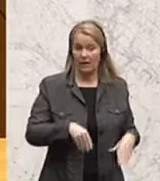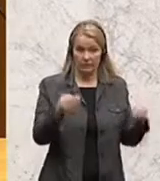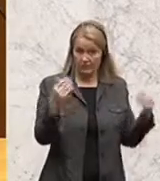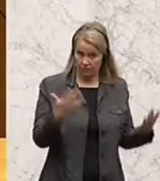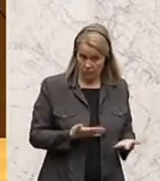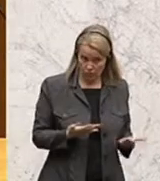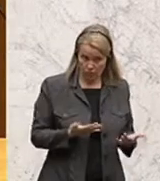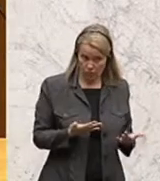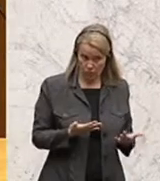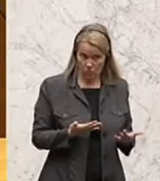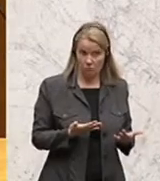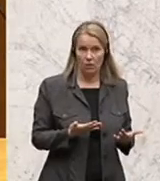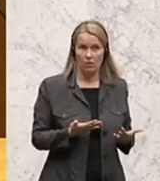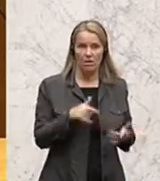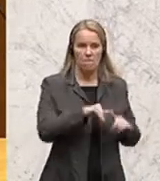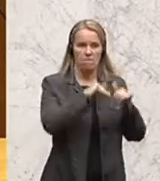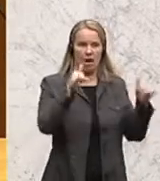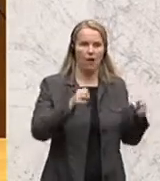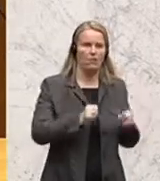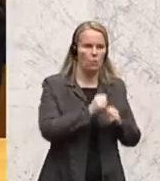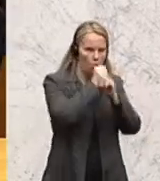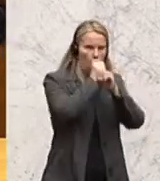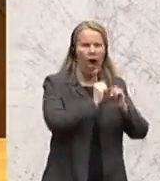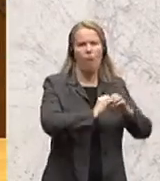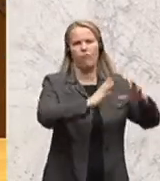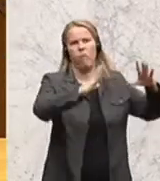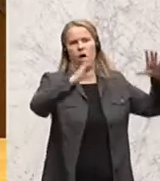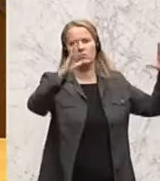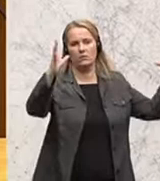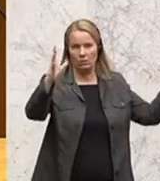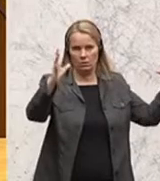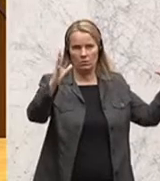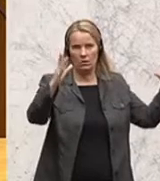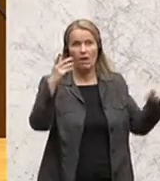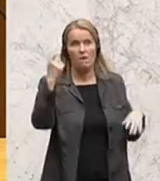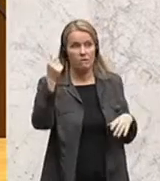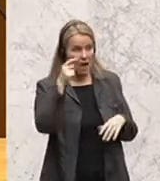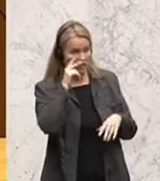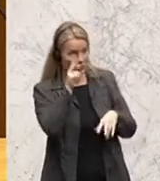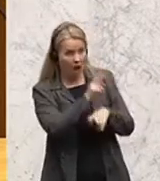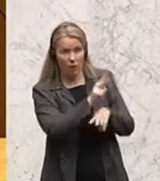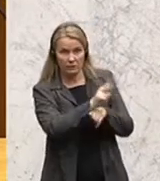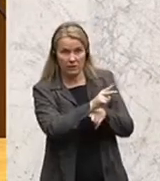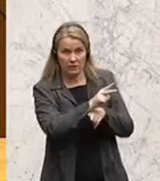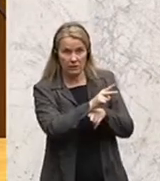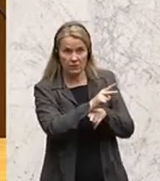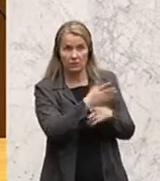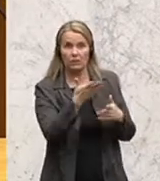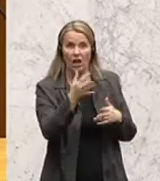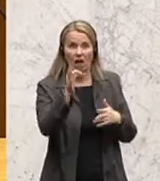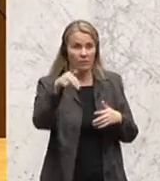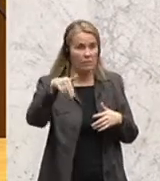Und das beginnt mit dem Aufblasen der Bank unter den Augen einer Finanzaufsicht, ÖNB,